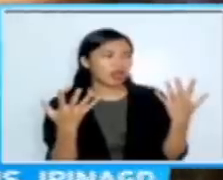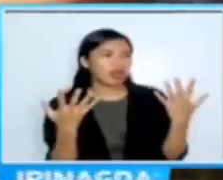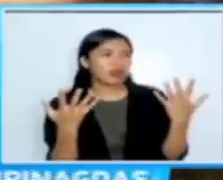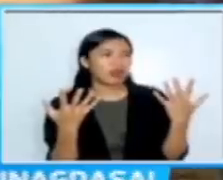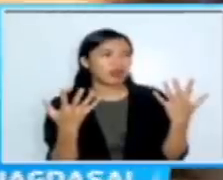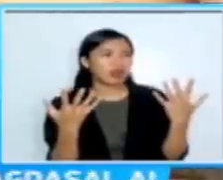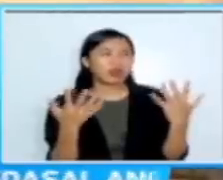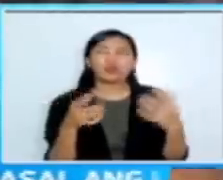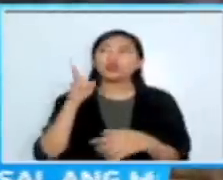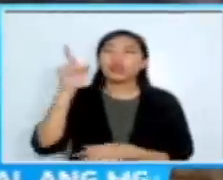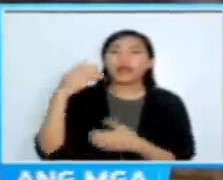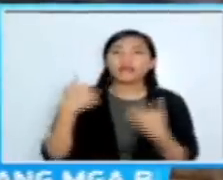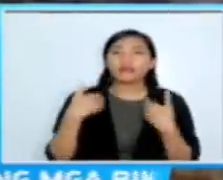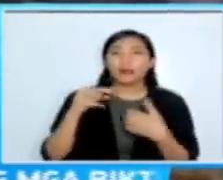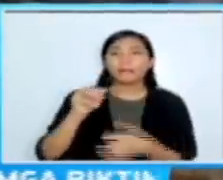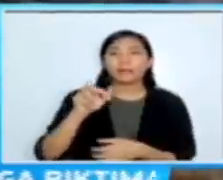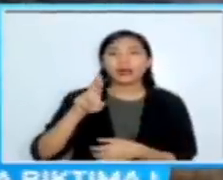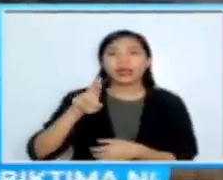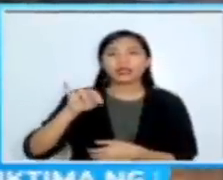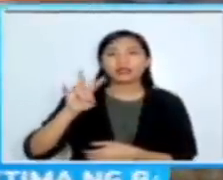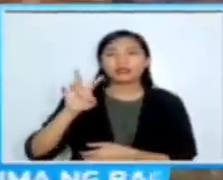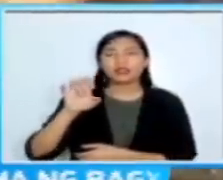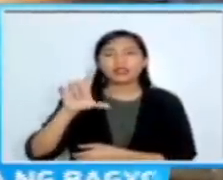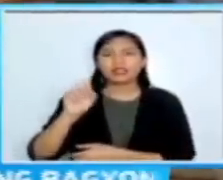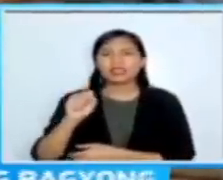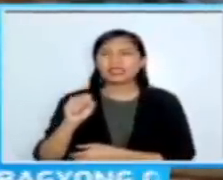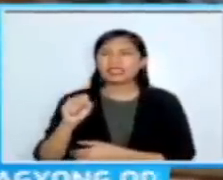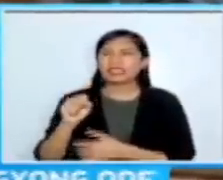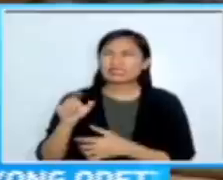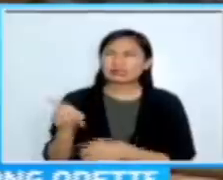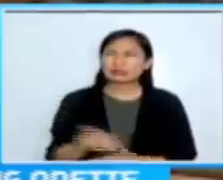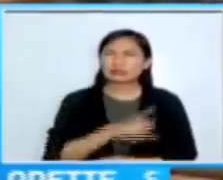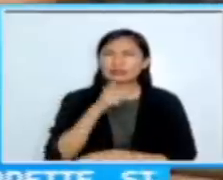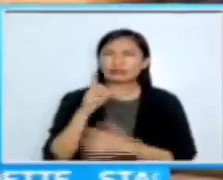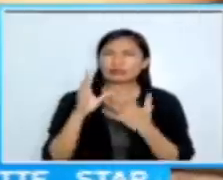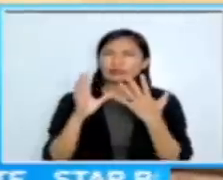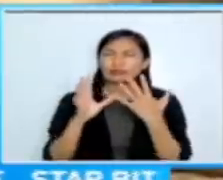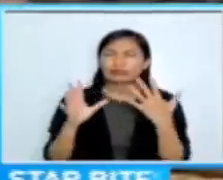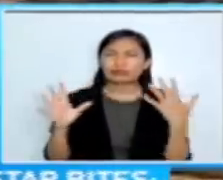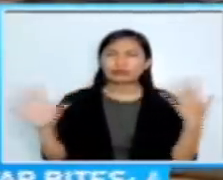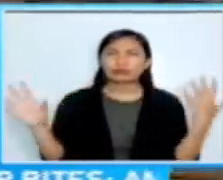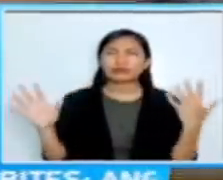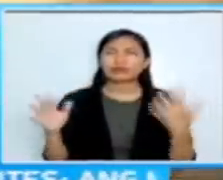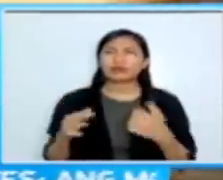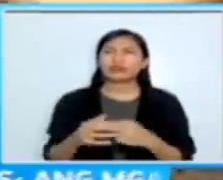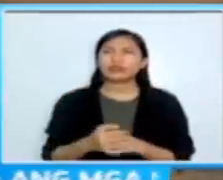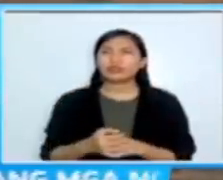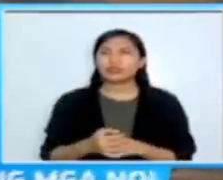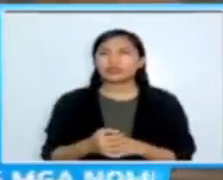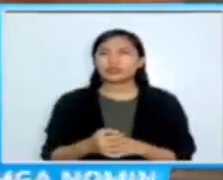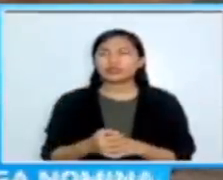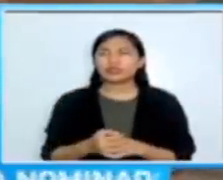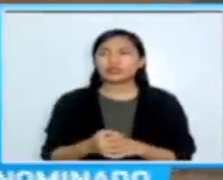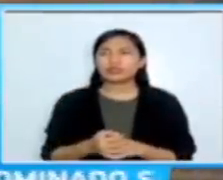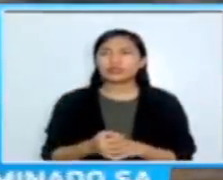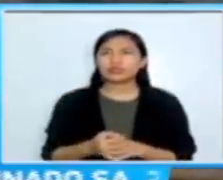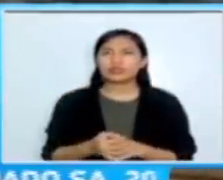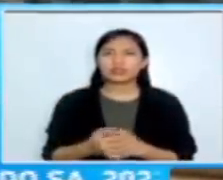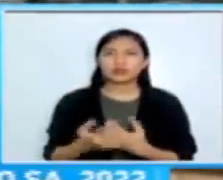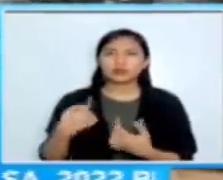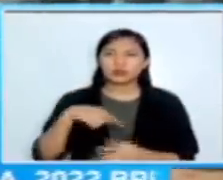Mariviles. Ang haba ng pila. Tapos doon sa Tinago, mahaba. Tapos nag-ikot kami sa anak